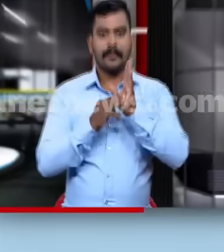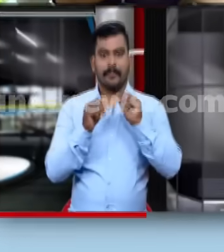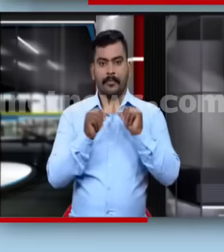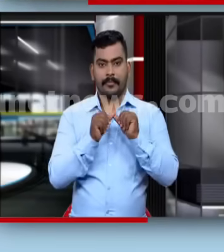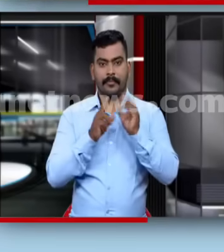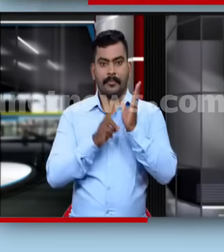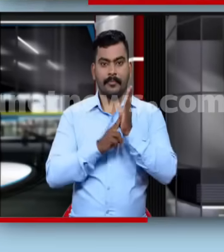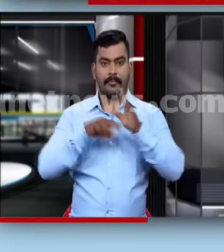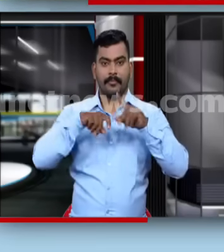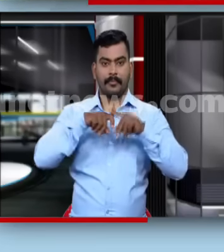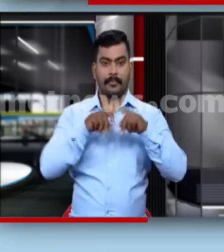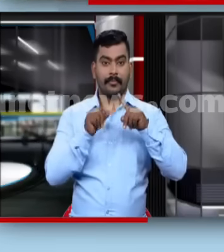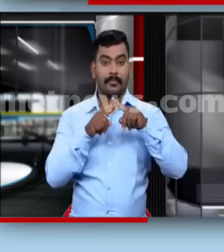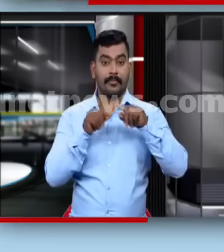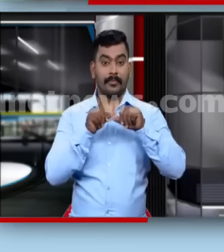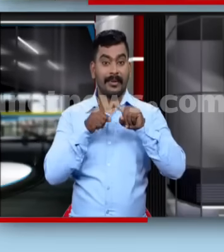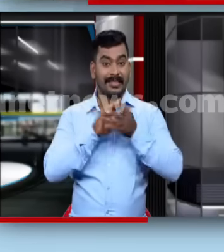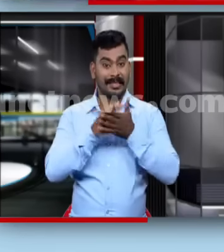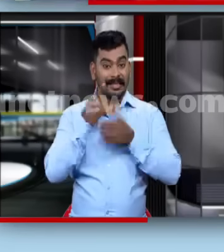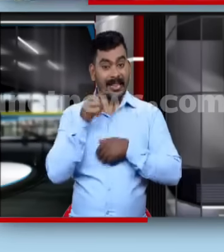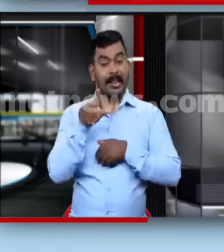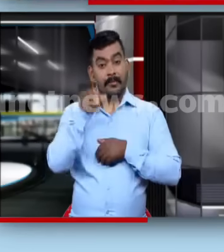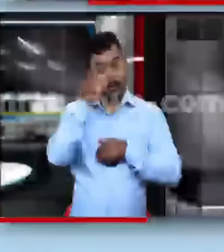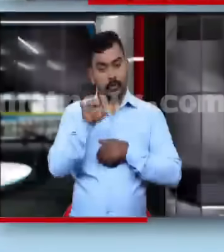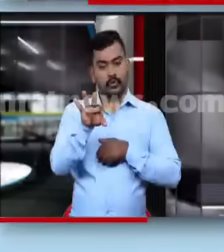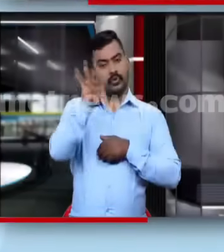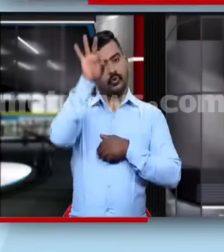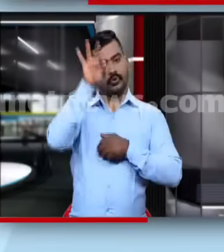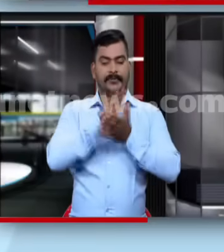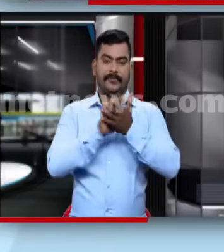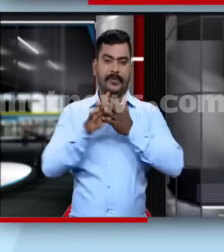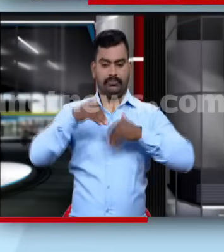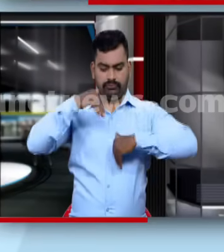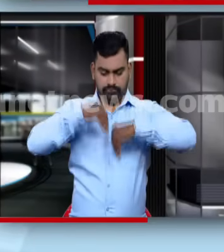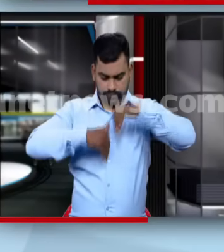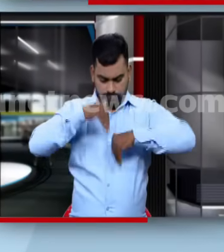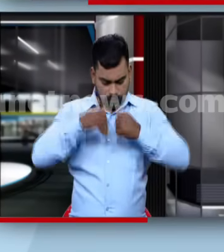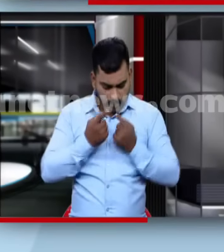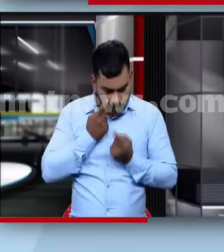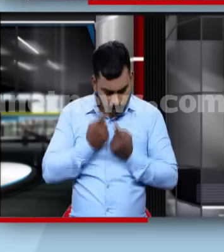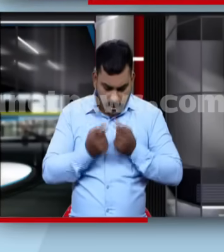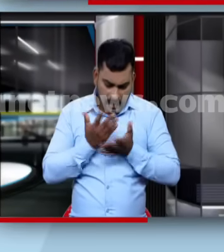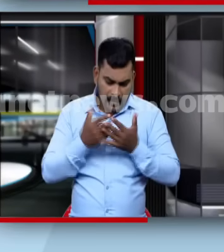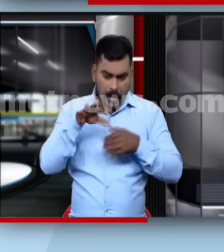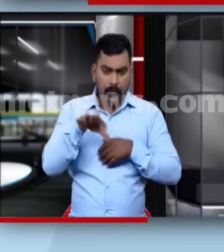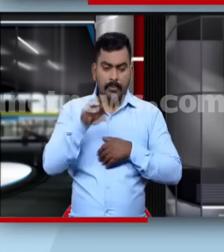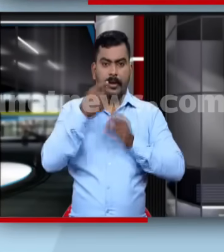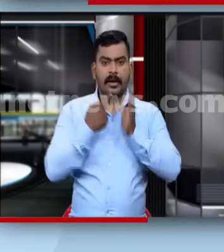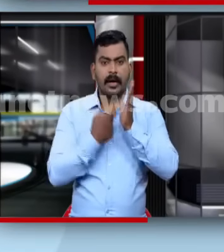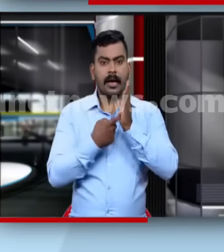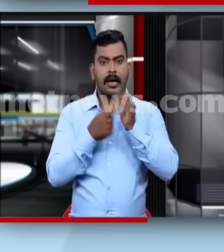അധ്യക്ഷ സ്ഥാനത്തേക്ക് രാഹുൽ മങ്കൂട്ടത്തിൽ തെരഞ്ഞെടുക്കപ്പെടുന്നു. വോട്ടുകളുടെ കണക്ക് പരിശോധിച്ചാൽ